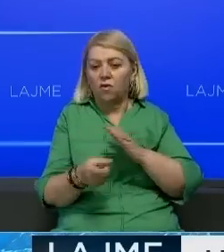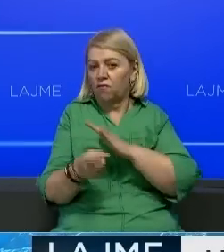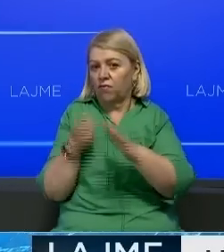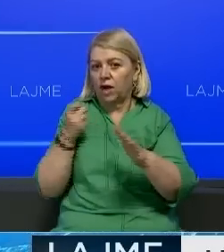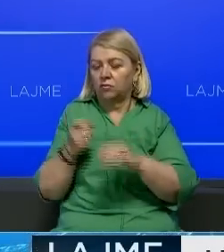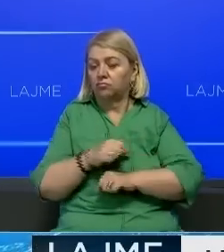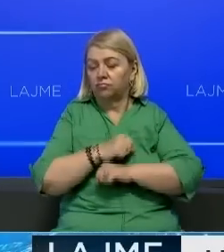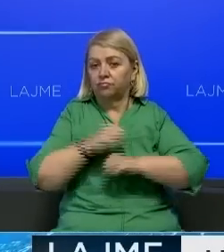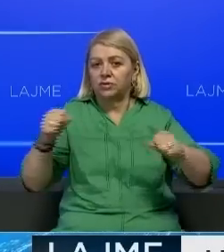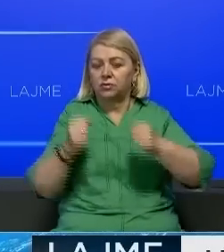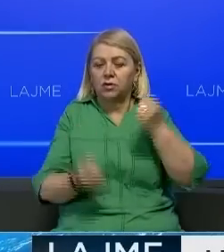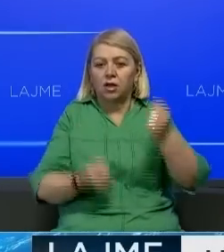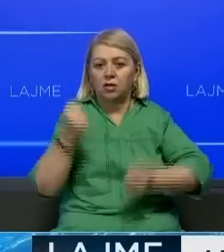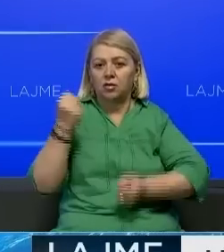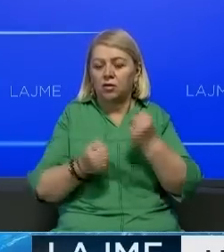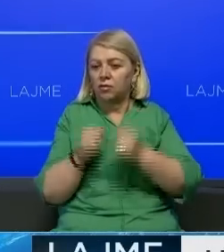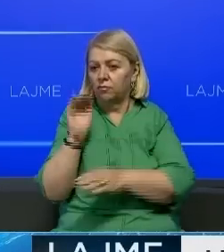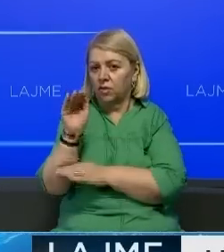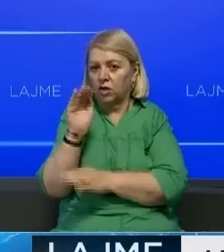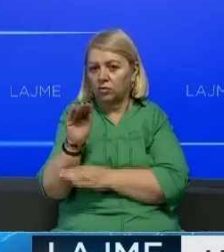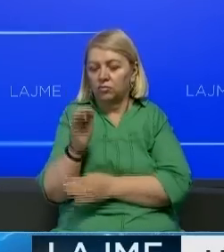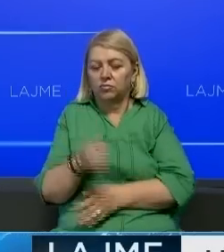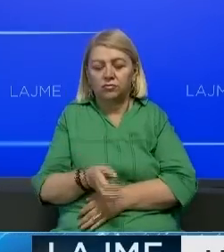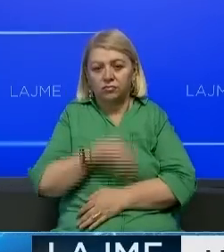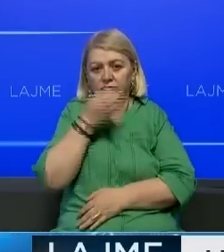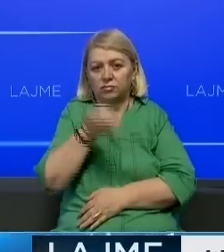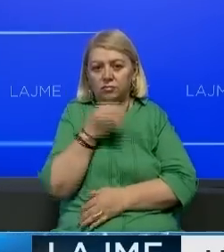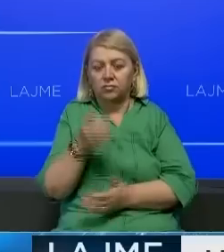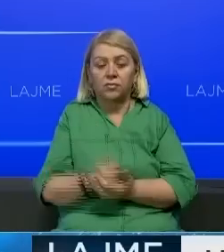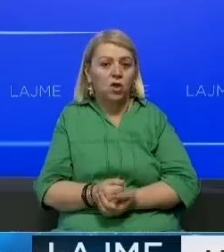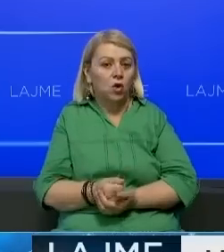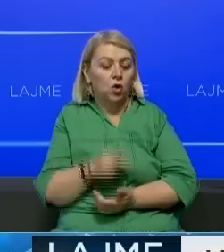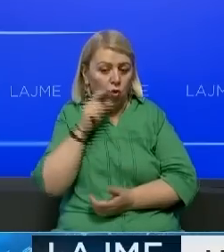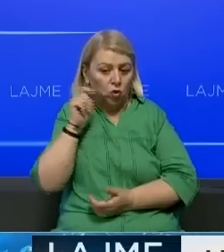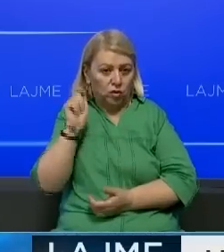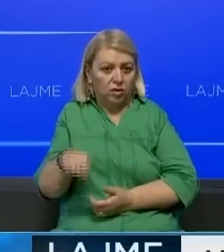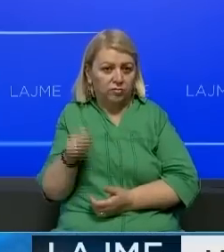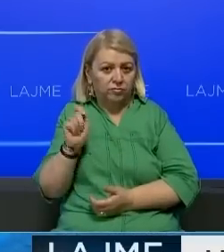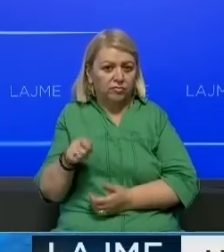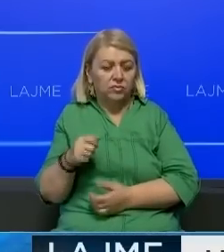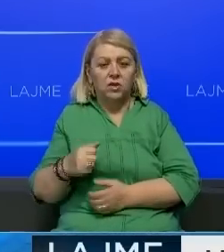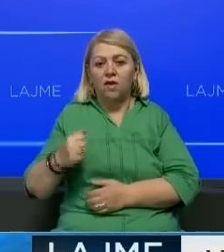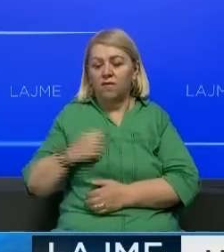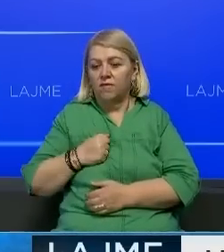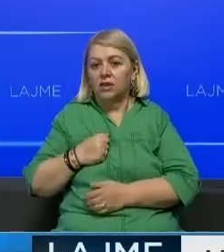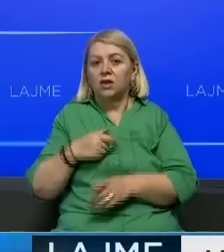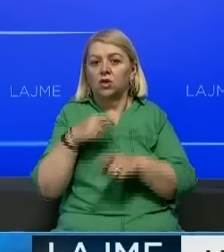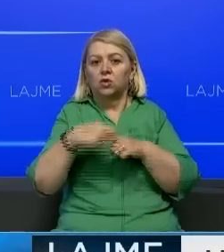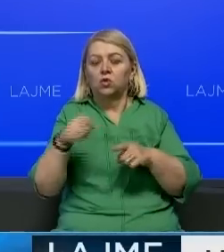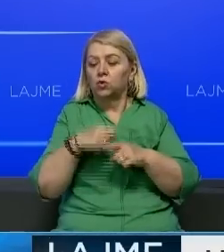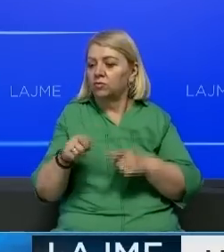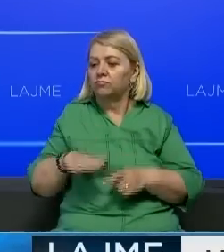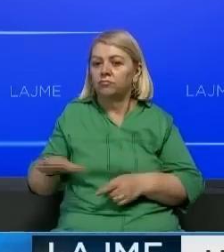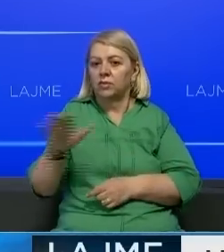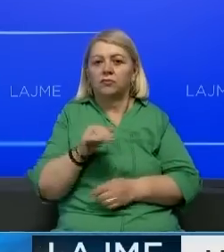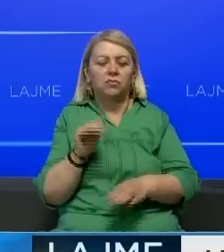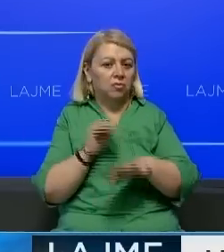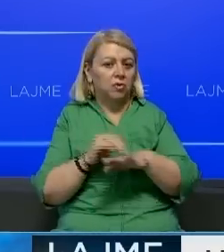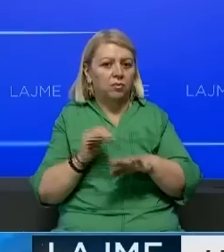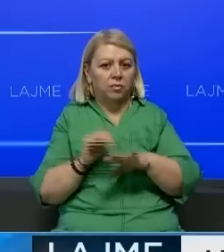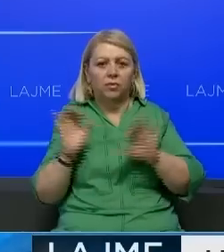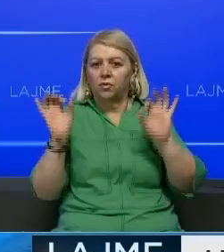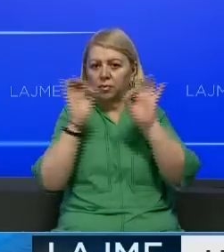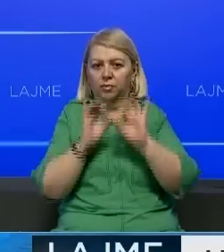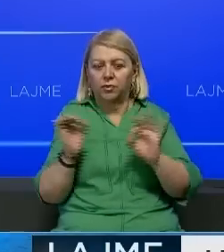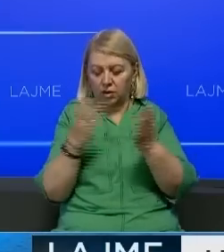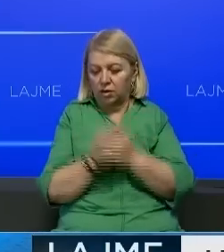një shpërthim makine, njoftuan agjencitë ruse të lajmeve. Ukraina, forcat e së cilës kanë bërë përparime në zonë, nuk ka komentuar mbi këtë